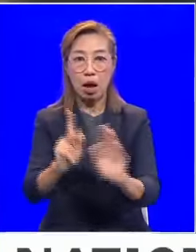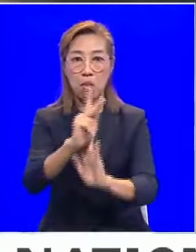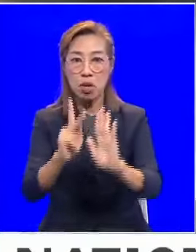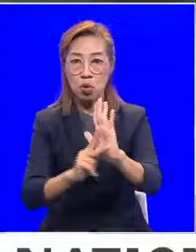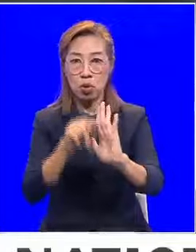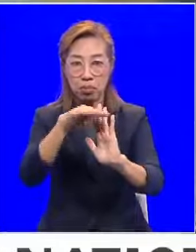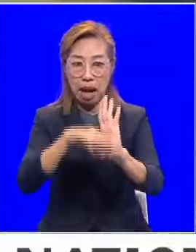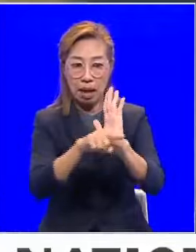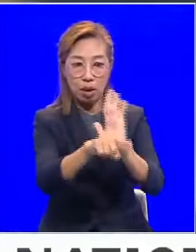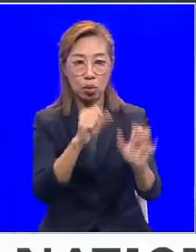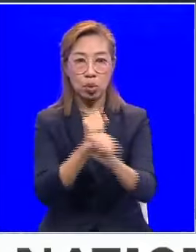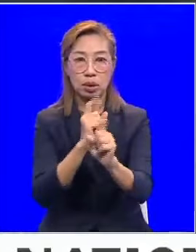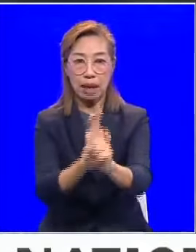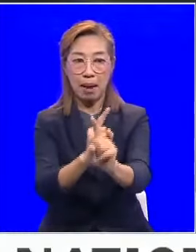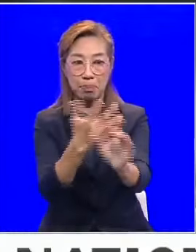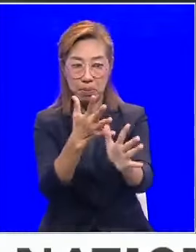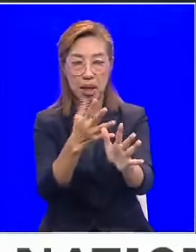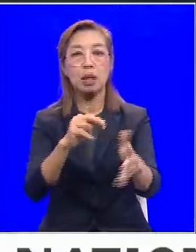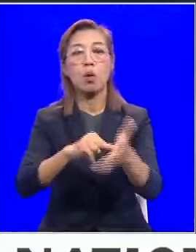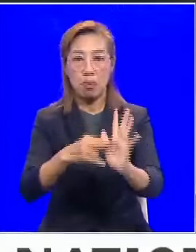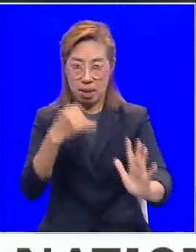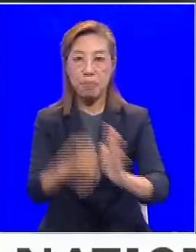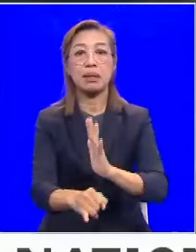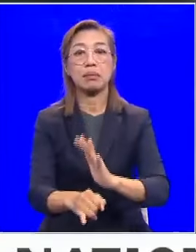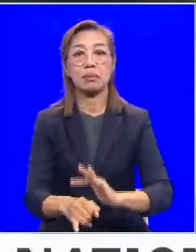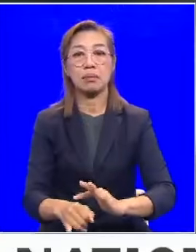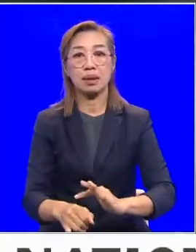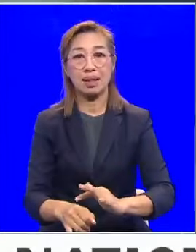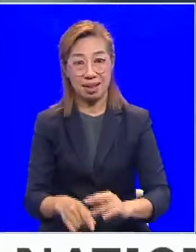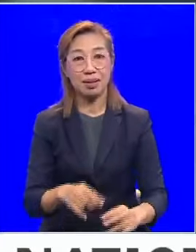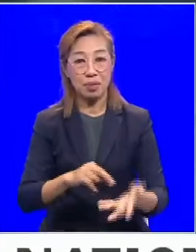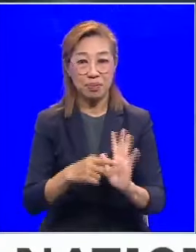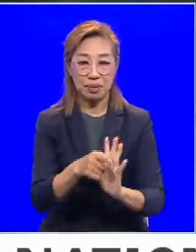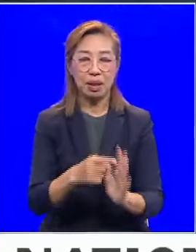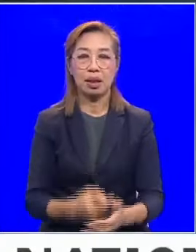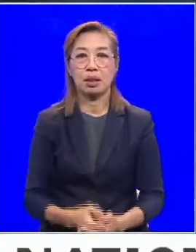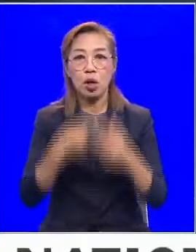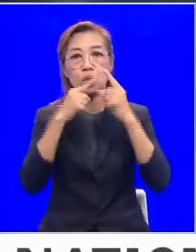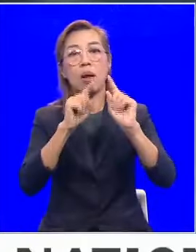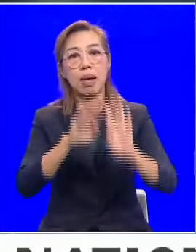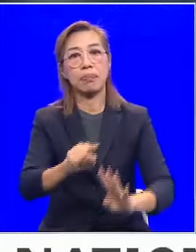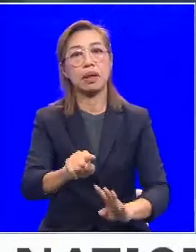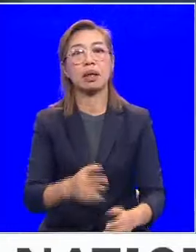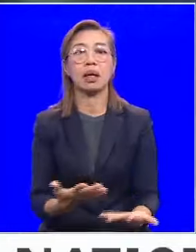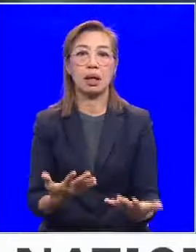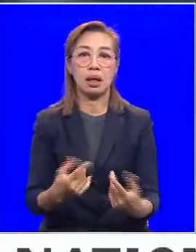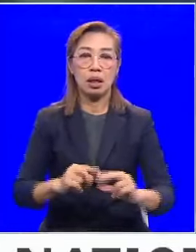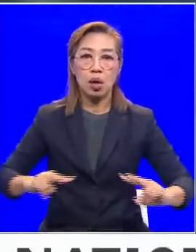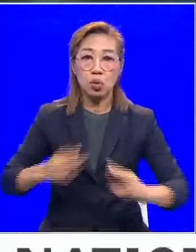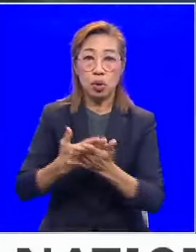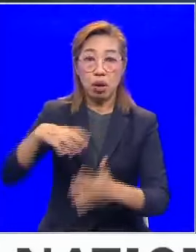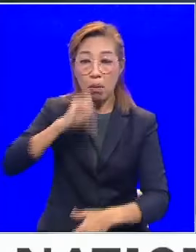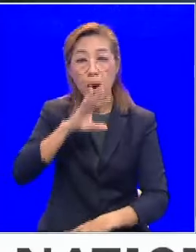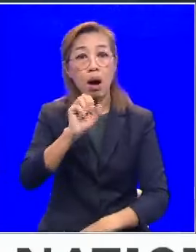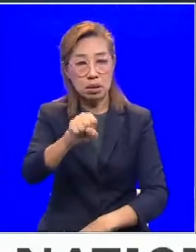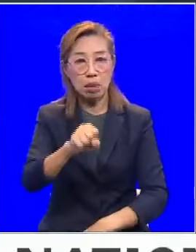อ่ะทุบกปั้นทุบดินกปั้นทุบดินน่ะก็คือถ้าทำผิดกฎหมายก็ถือว่าผิดเอตอบแบบนี้ใครก็ตอบได้แต่กระทรวงการเบอกว่าก็ก็ต้องตอบ